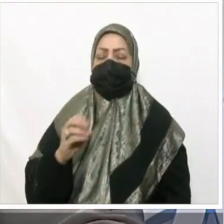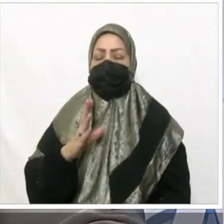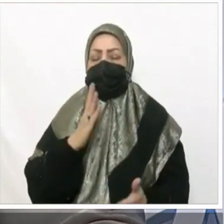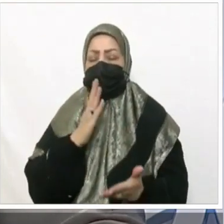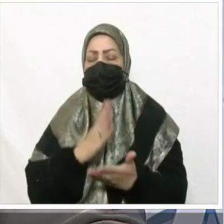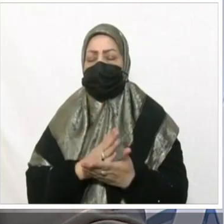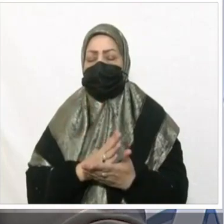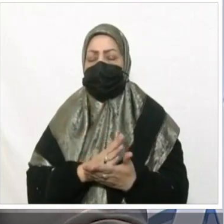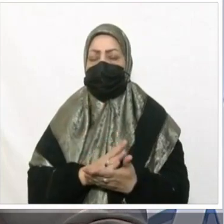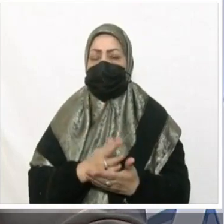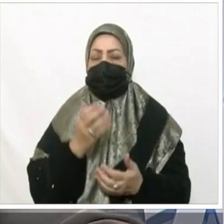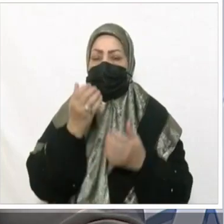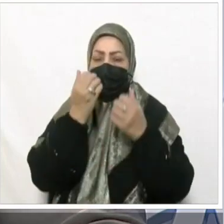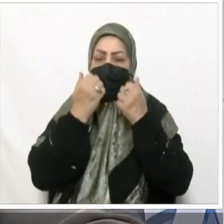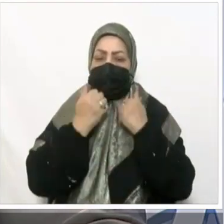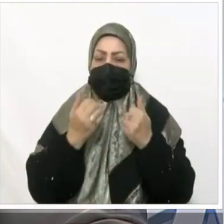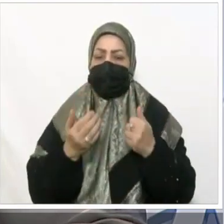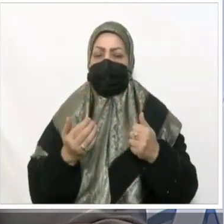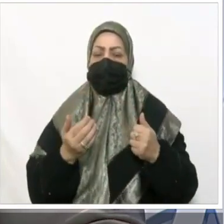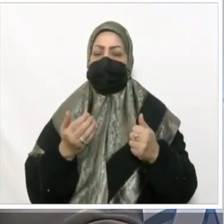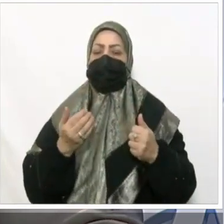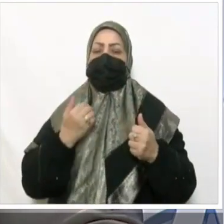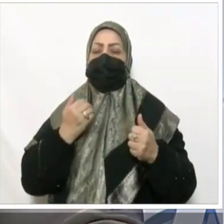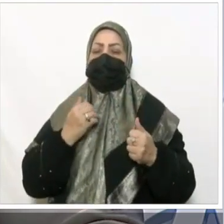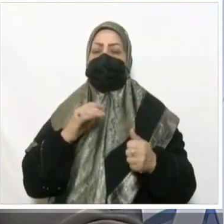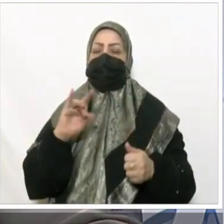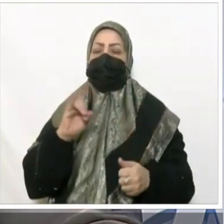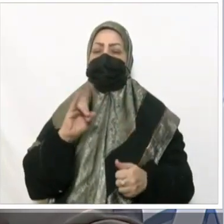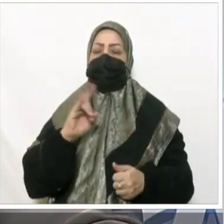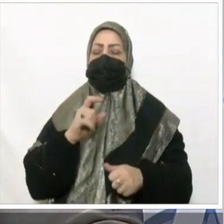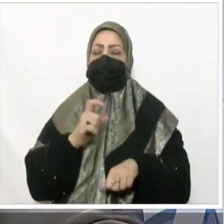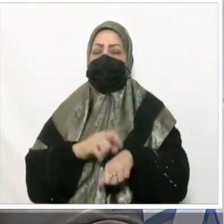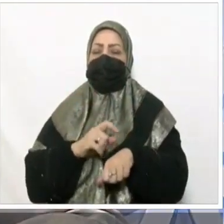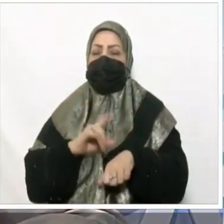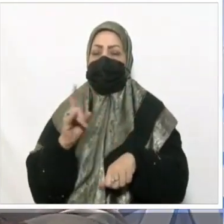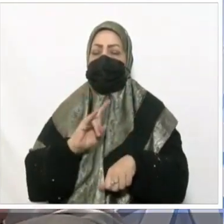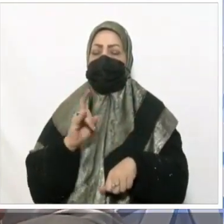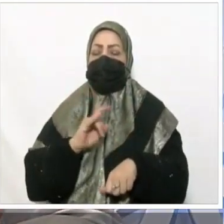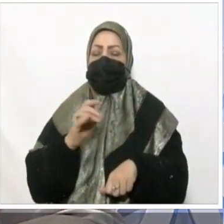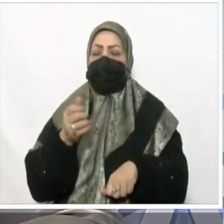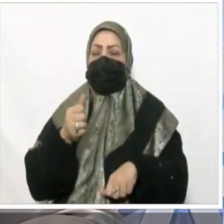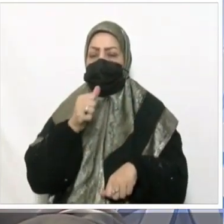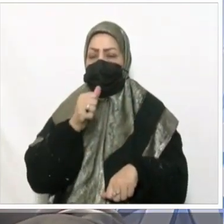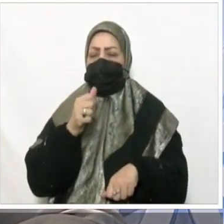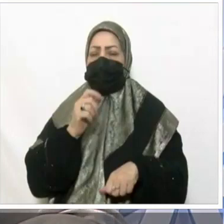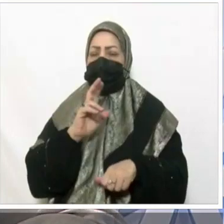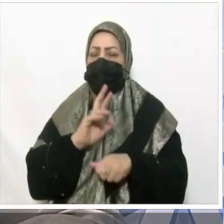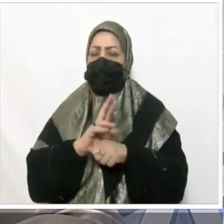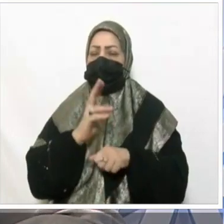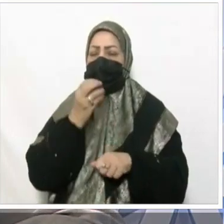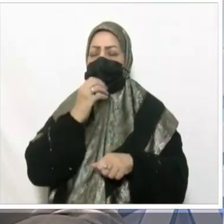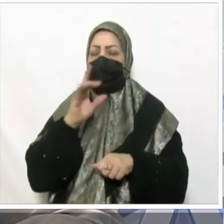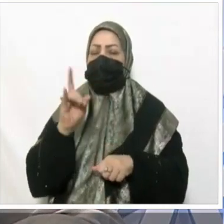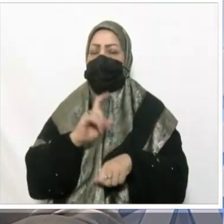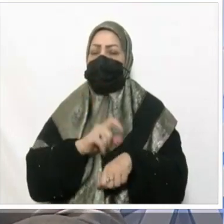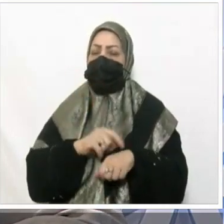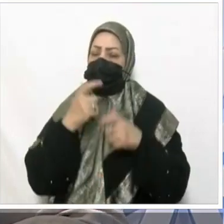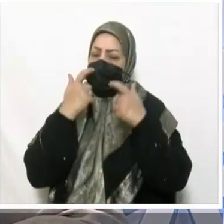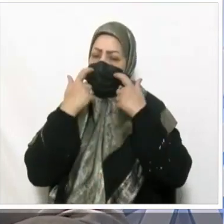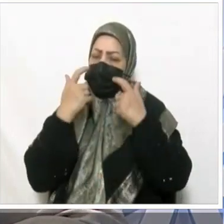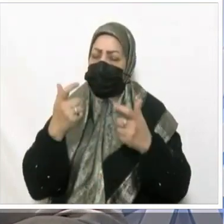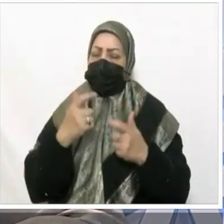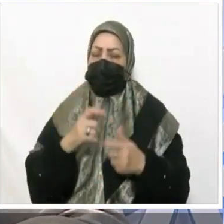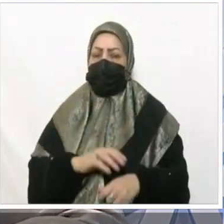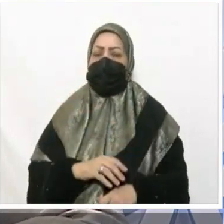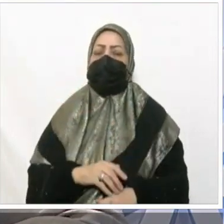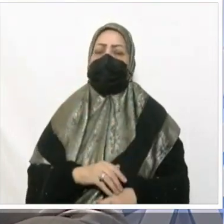بعشر دقائق. الإنسان يحتاط، ما قارب الشيء يعطى حكمه، لابد الإنسان يحتاط. أني مثلاً الأذان اليوم